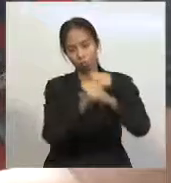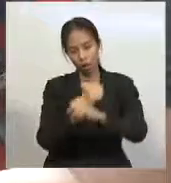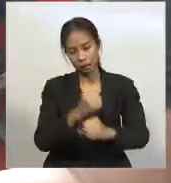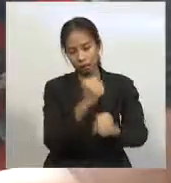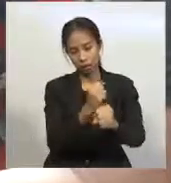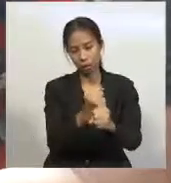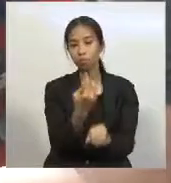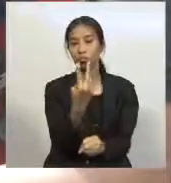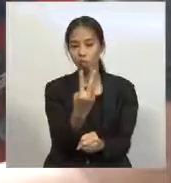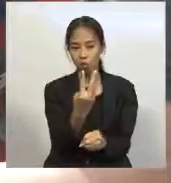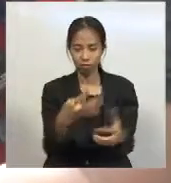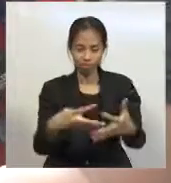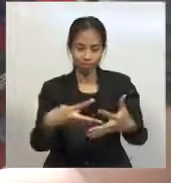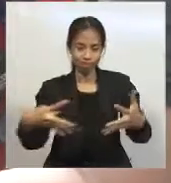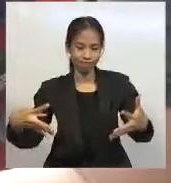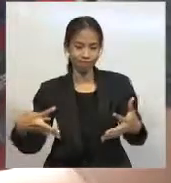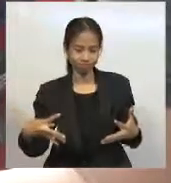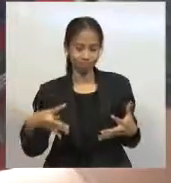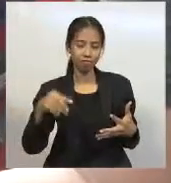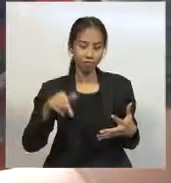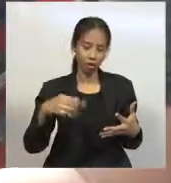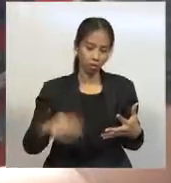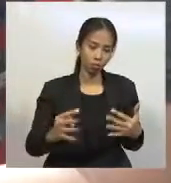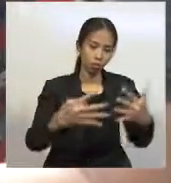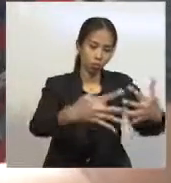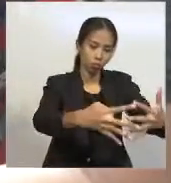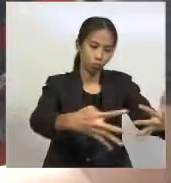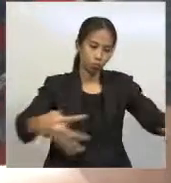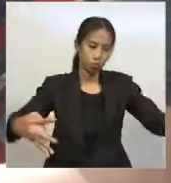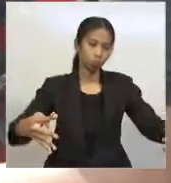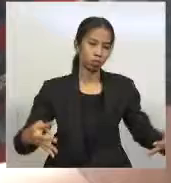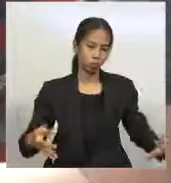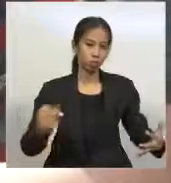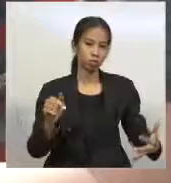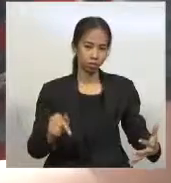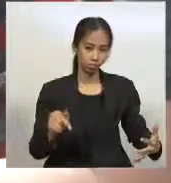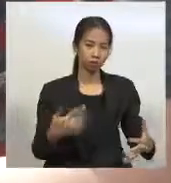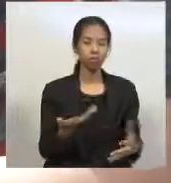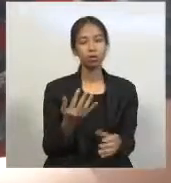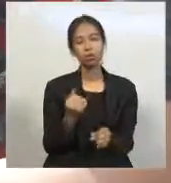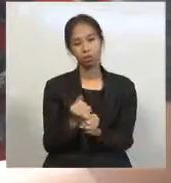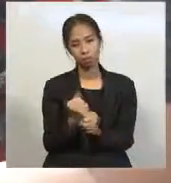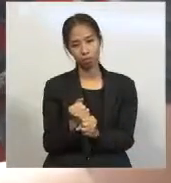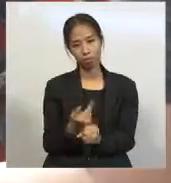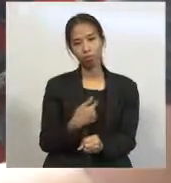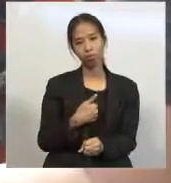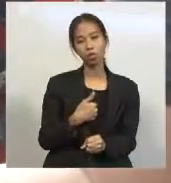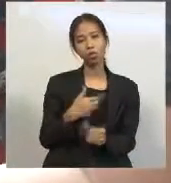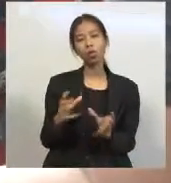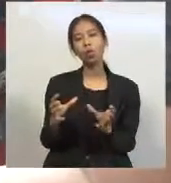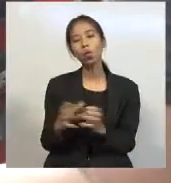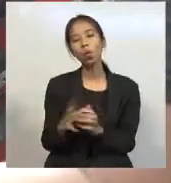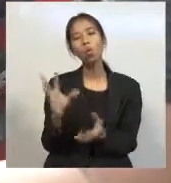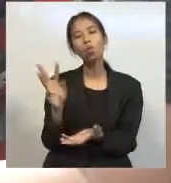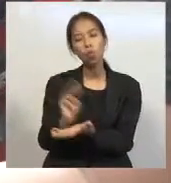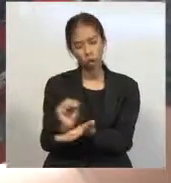ชั้นชั้นแรกก็คือทางอุทยานดำเนินการทางที่2เนี่ยทางอุทยานก็มอบให้ทีมกู้ภัยทั้งหมดเนี่ยทั้งทีมของมูลที่ร่วม